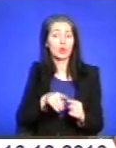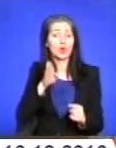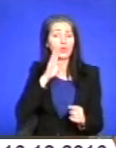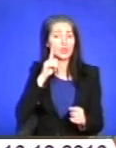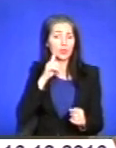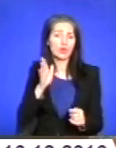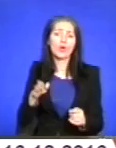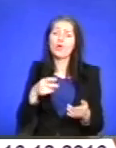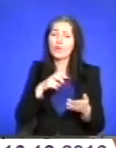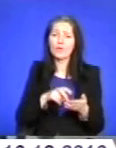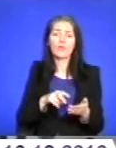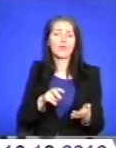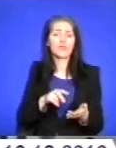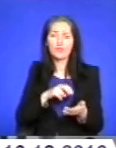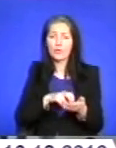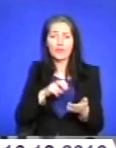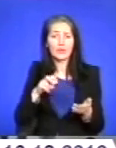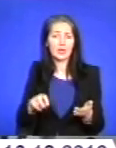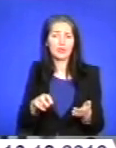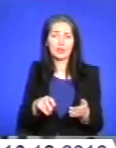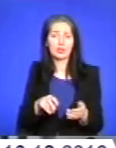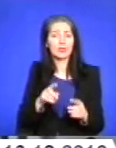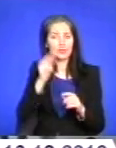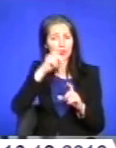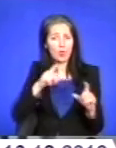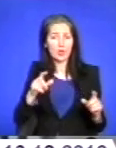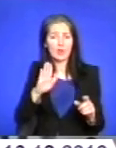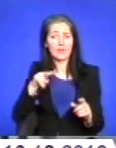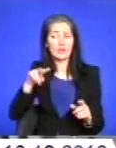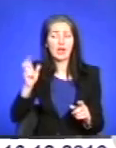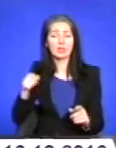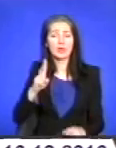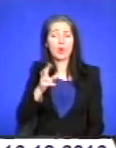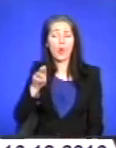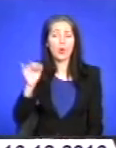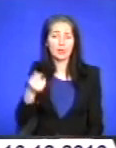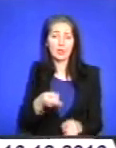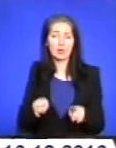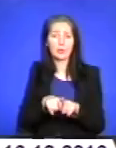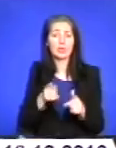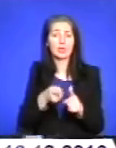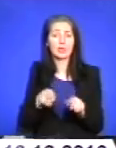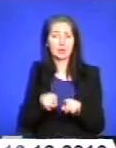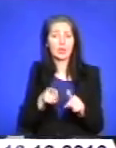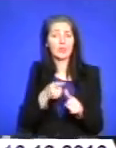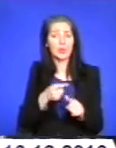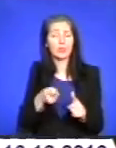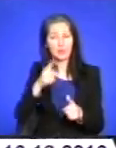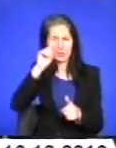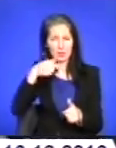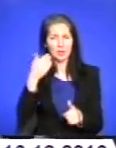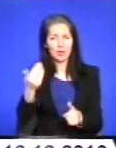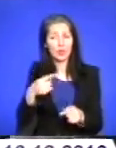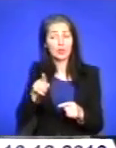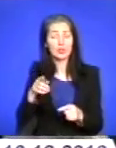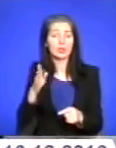з навчального закладу. Влад Котик. Під таким іменем знали розпусника інші 3 жертви. Лиходій через соціальні мережі